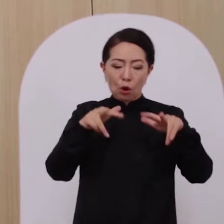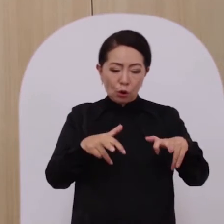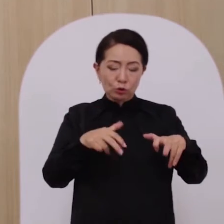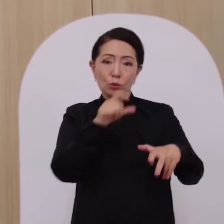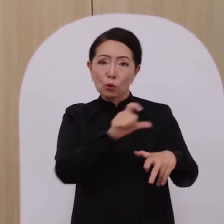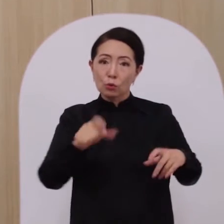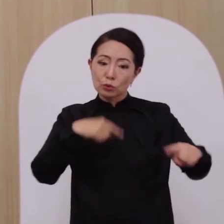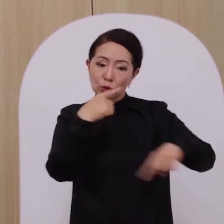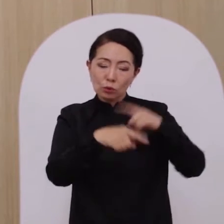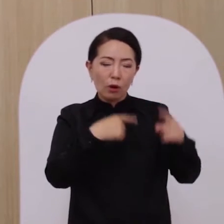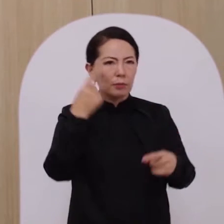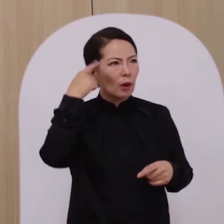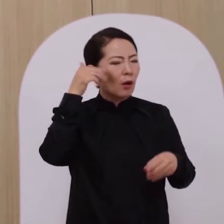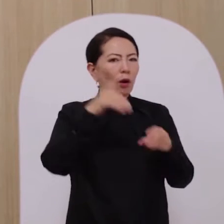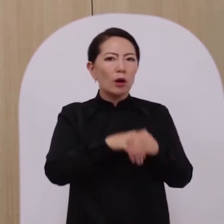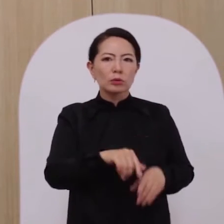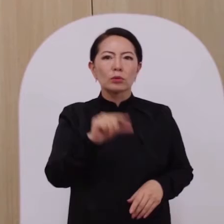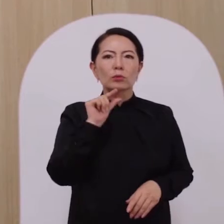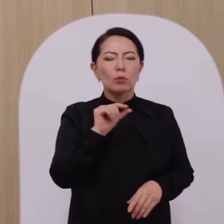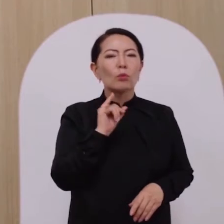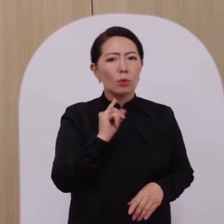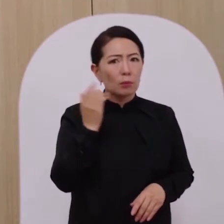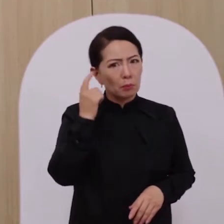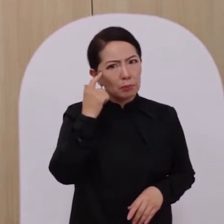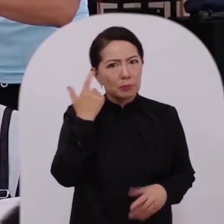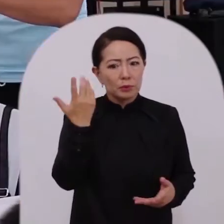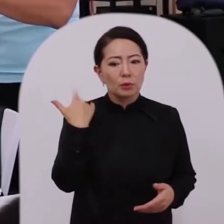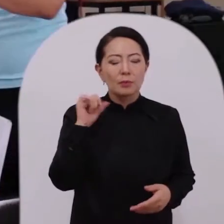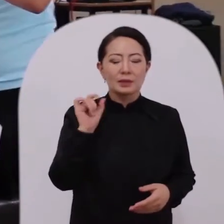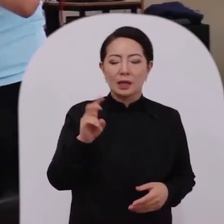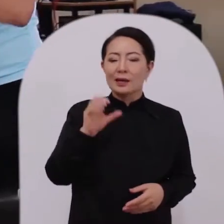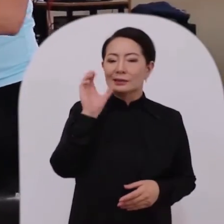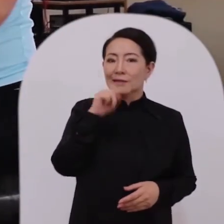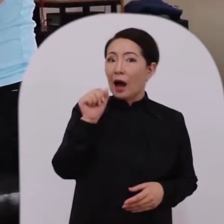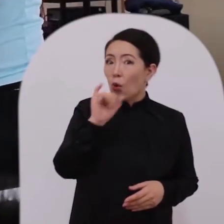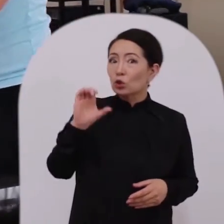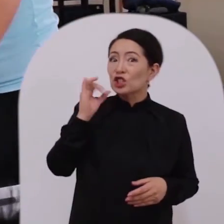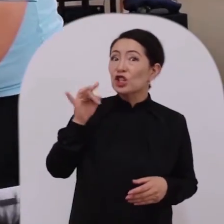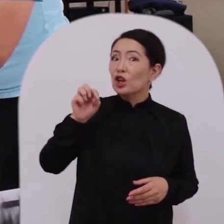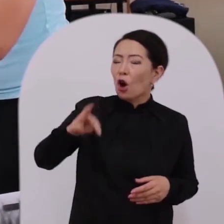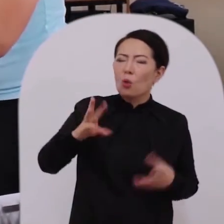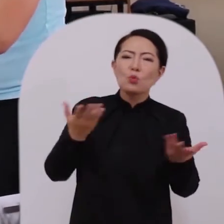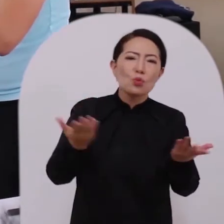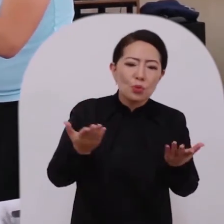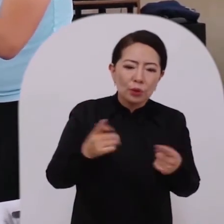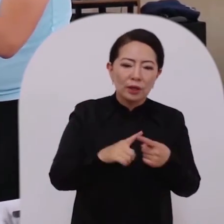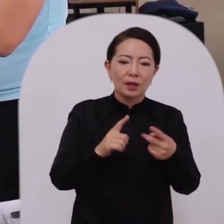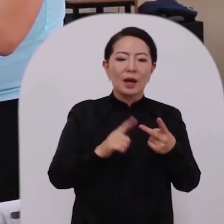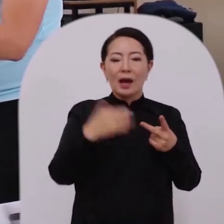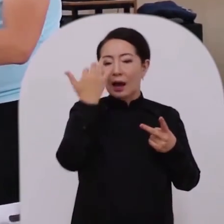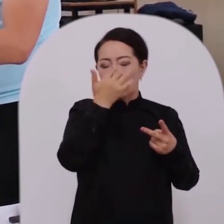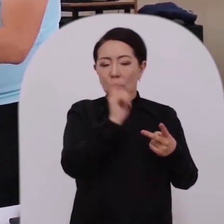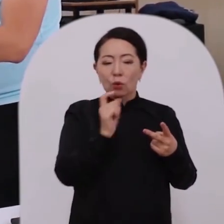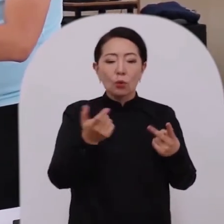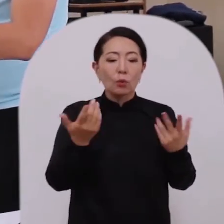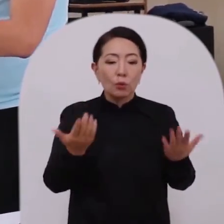хүмүүсийн талаар яг тийм ойлголт маш муутай байдаг гэсэн. Дауны синдромтой хүмүүсийг ямар үгдгийг одоо хараагүй